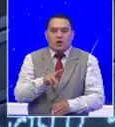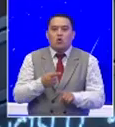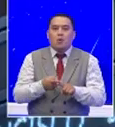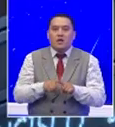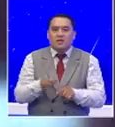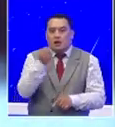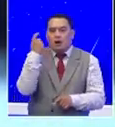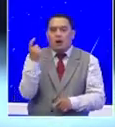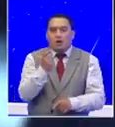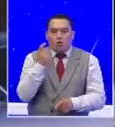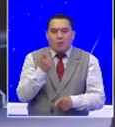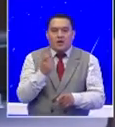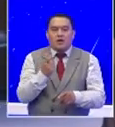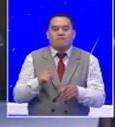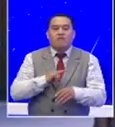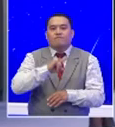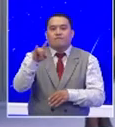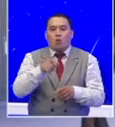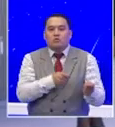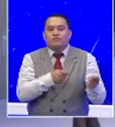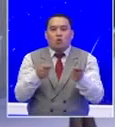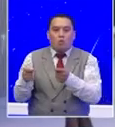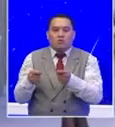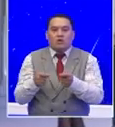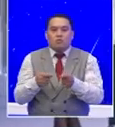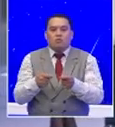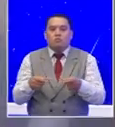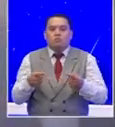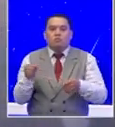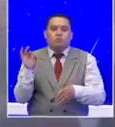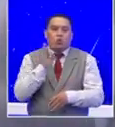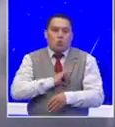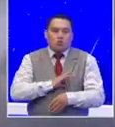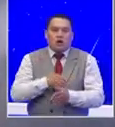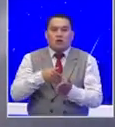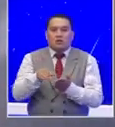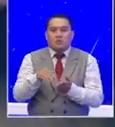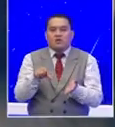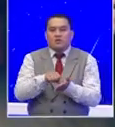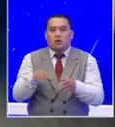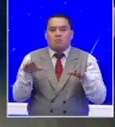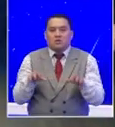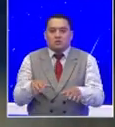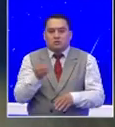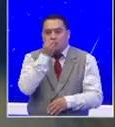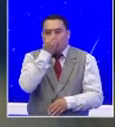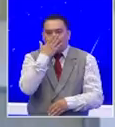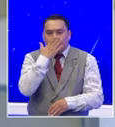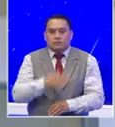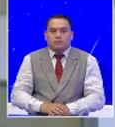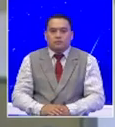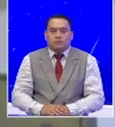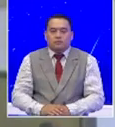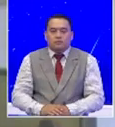того, для экономии средств авиаперевозчика от своих летных бонусов намерен отказаться председатель правления Japan